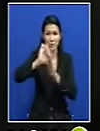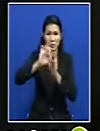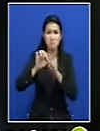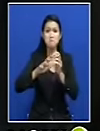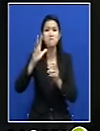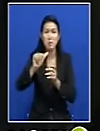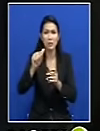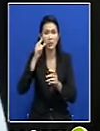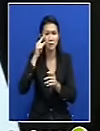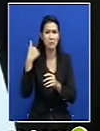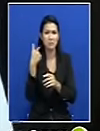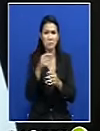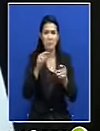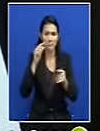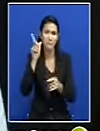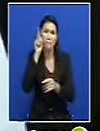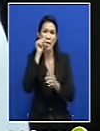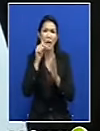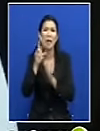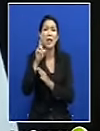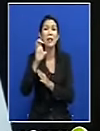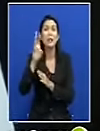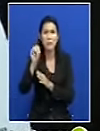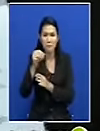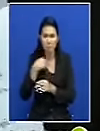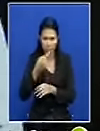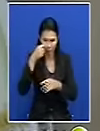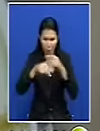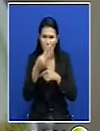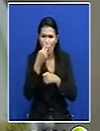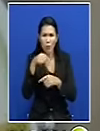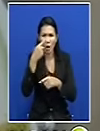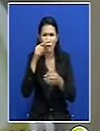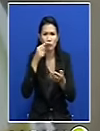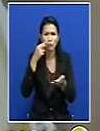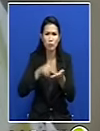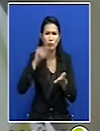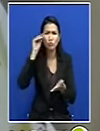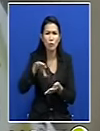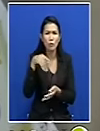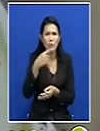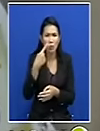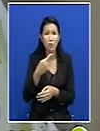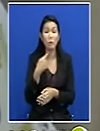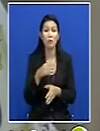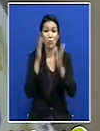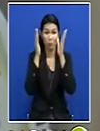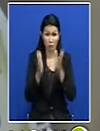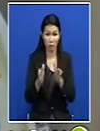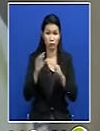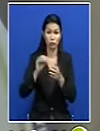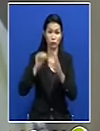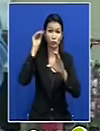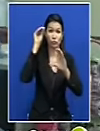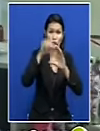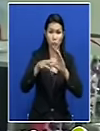บับแล้วก็ไปพบที่แม่ริมด้วยนะครับก็ไปตรวจสอบดูว่าใครเป็นคนเอามาส่งอย่างไรเพราะว่าคนที่เอามาส่